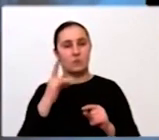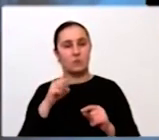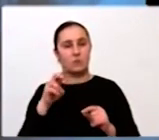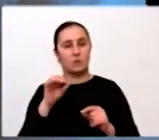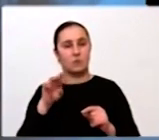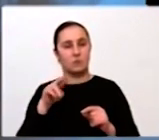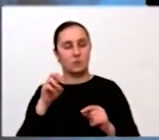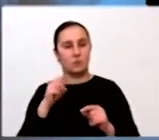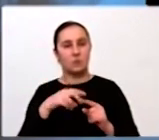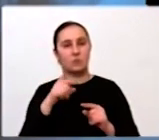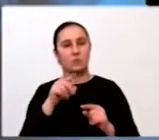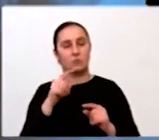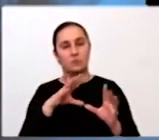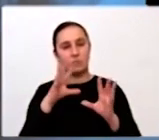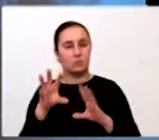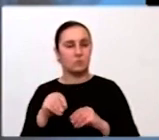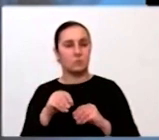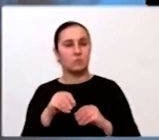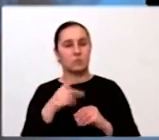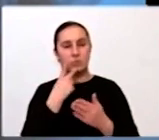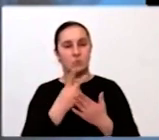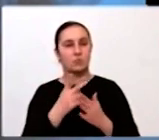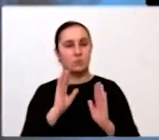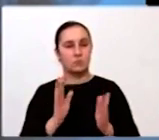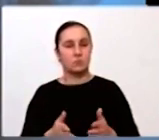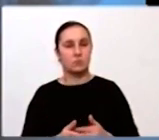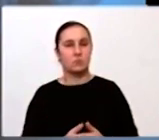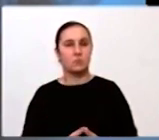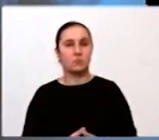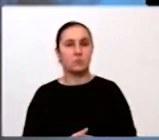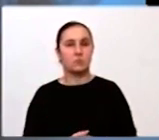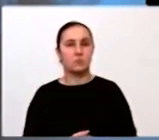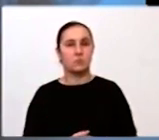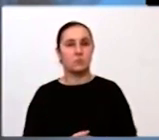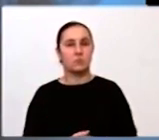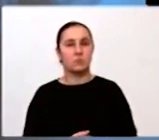gradientdan bu gradientga o'tishni ko'rib chiqamiz.